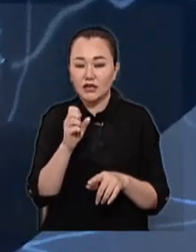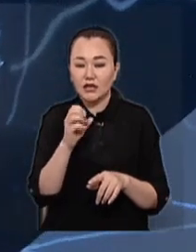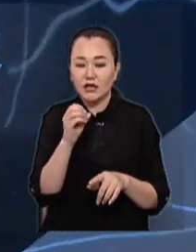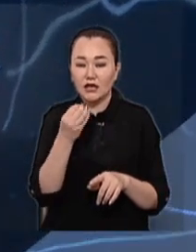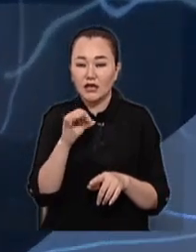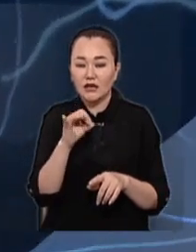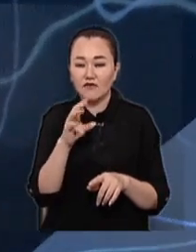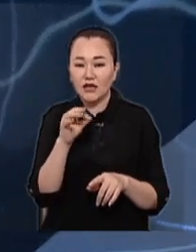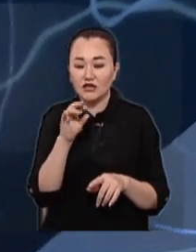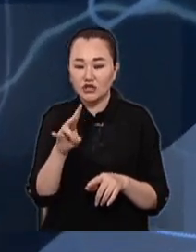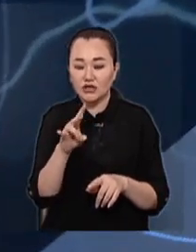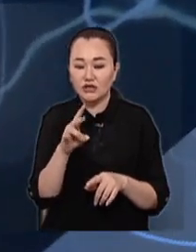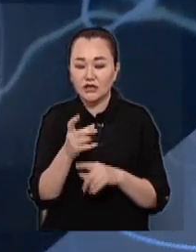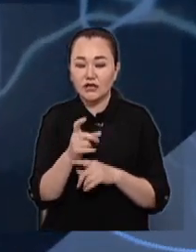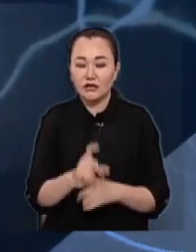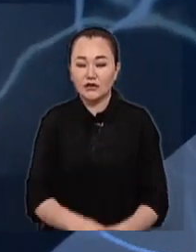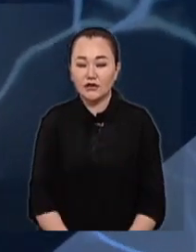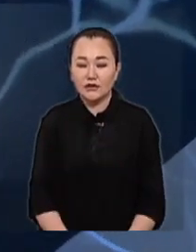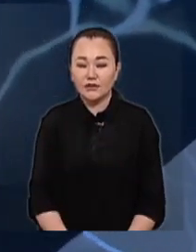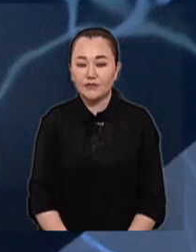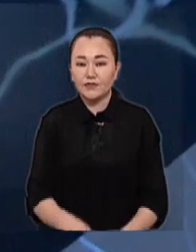Aviation Safety Network.